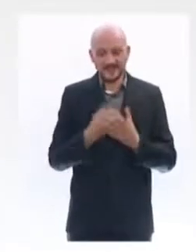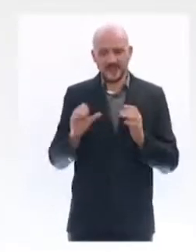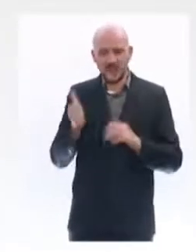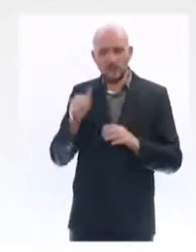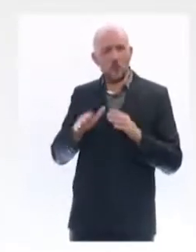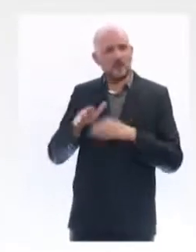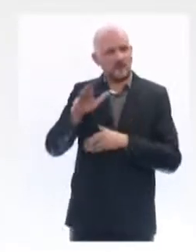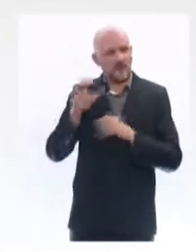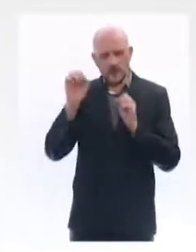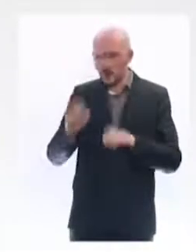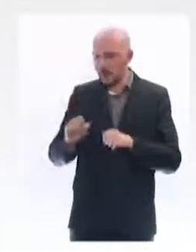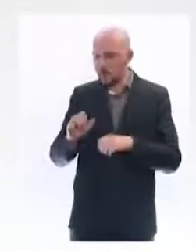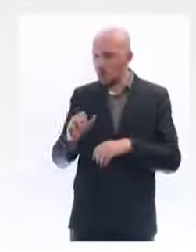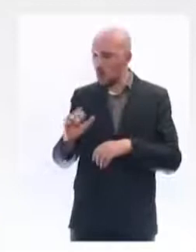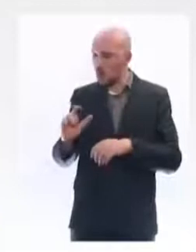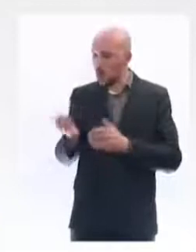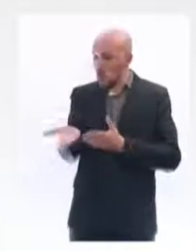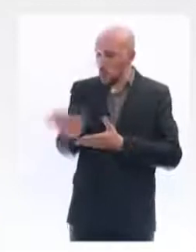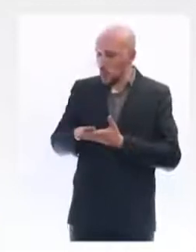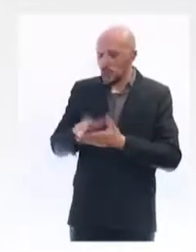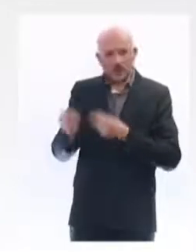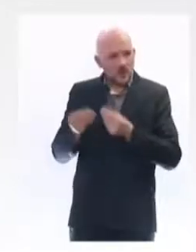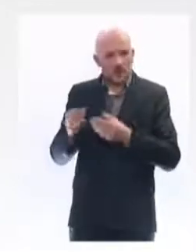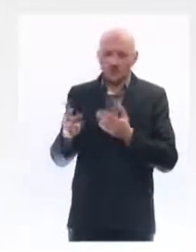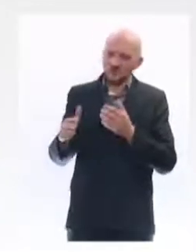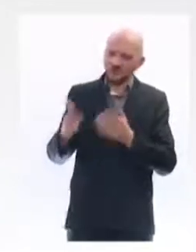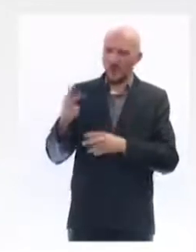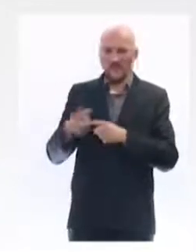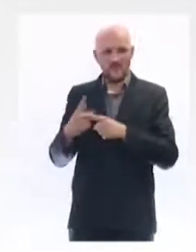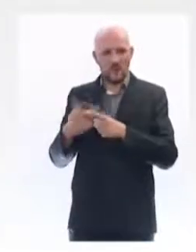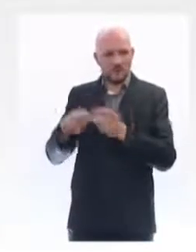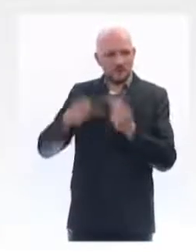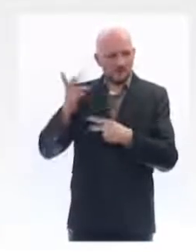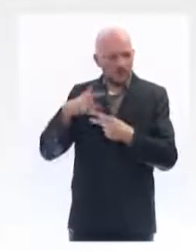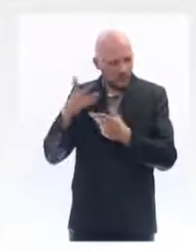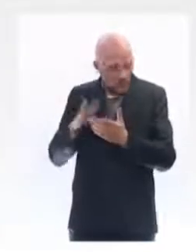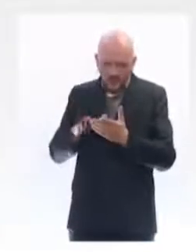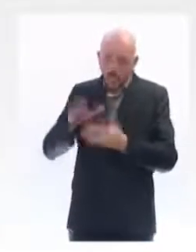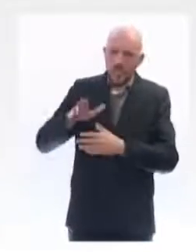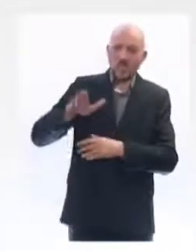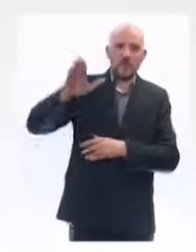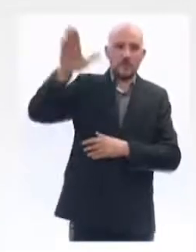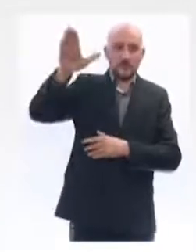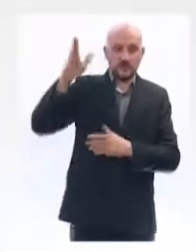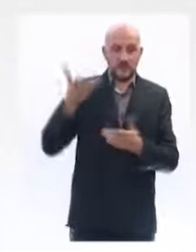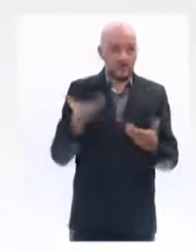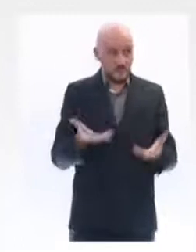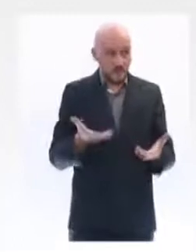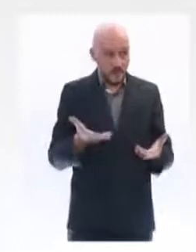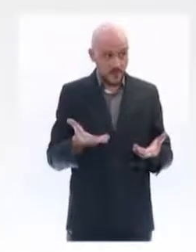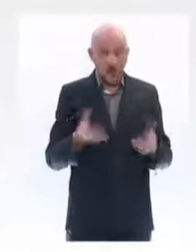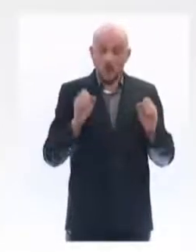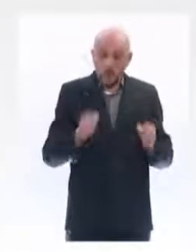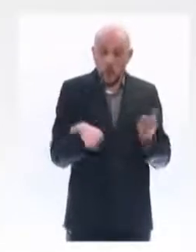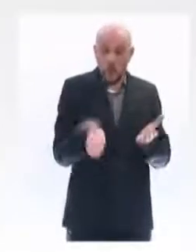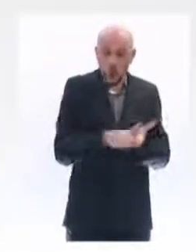semaine aujourd'hui le nombre de malades en france il au bout mais il augmente de l'ordre deux fois deux ans dix à quinze jours d'ailleurs chez